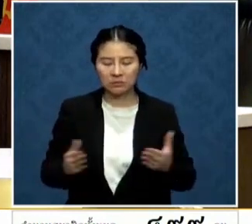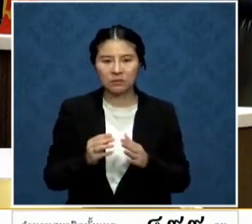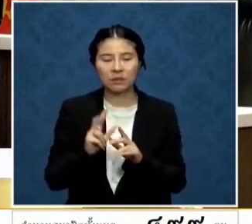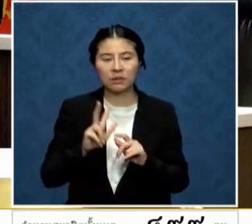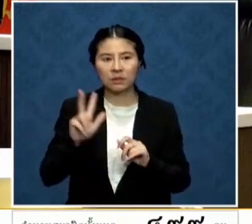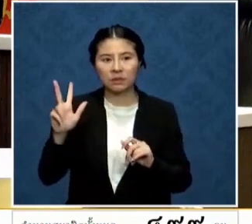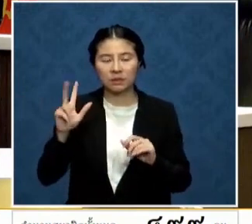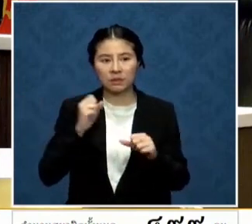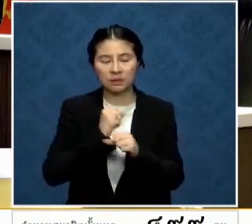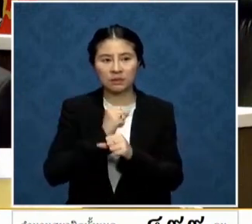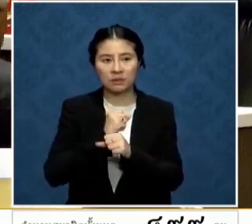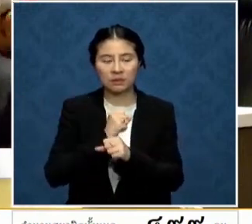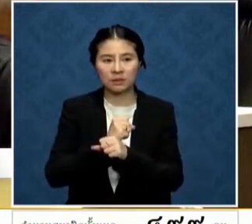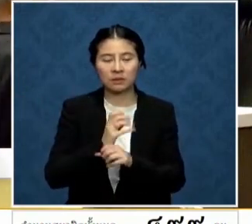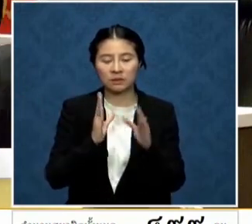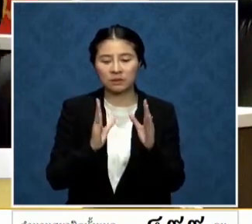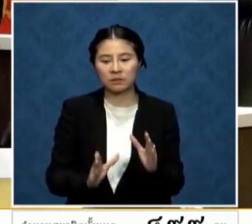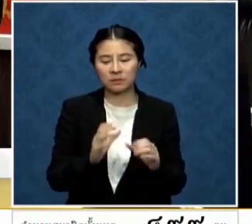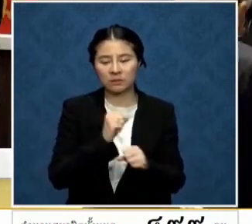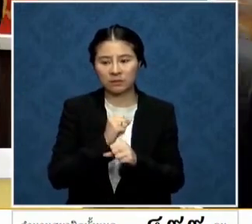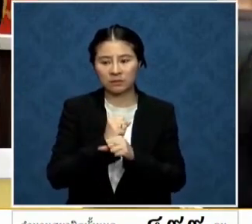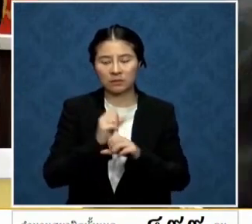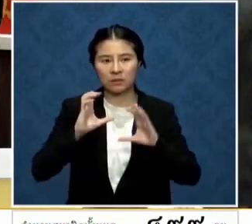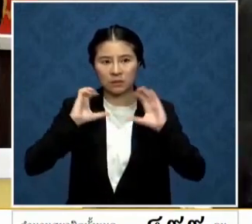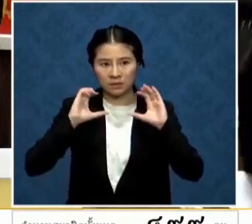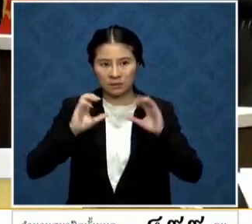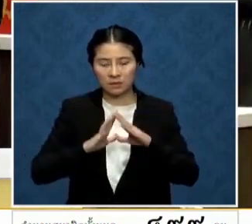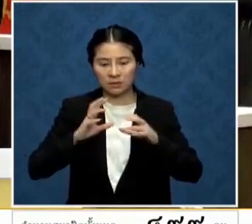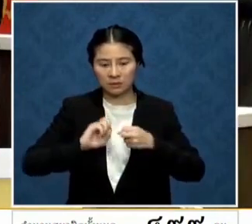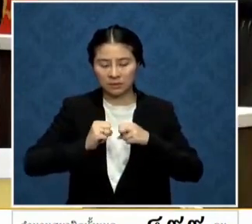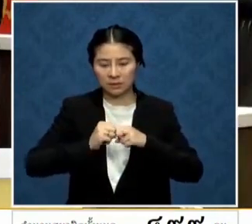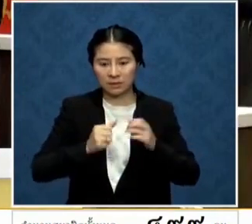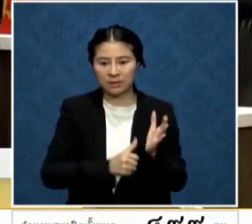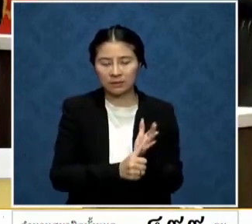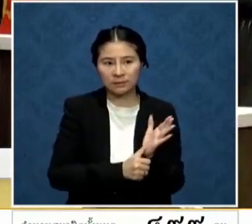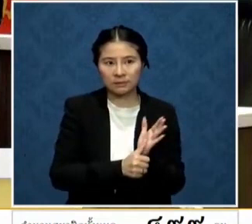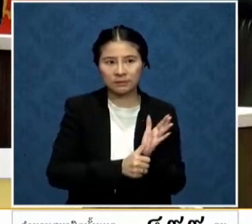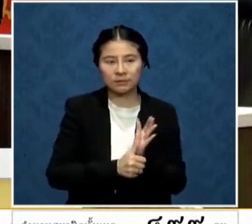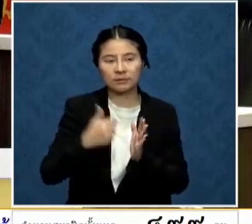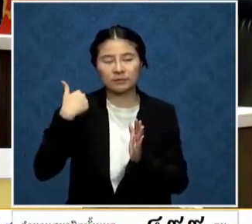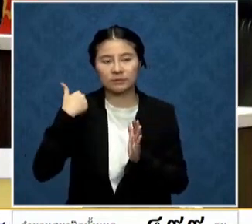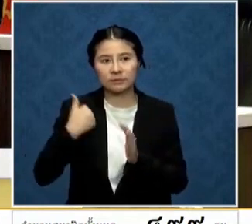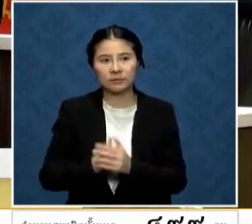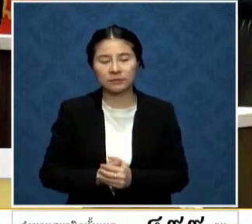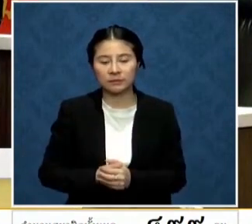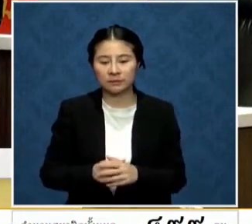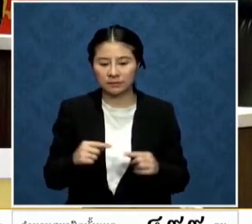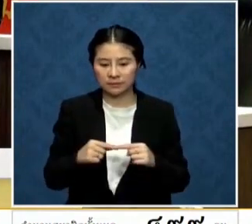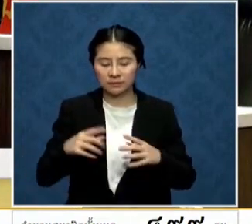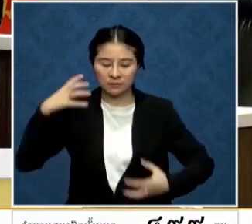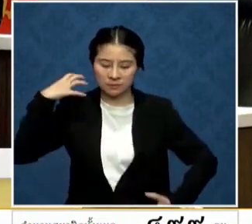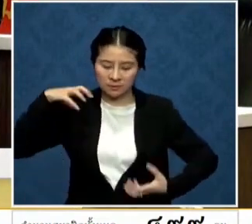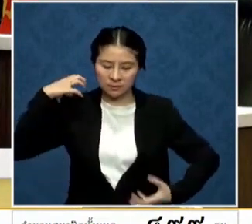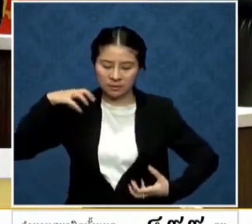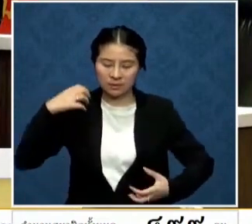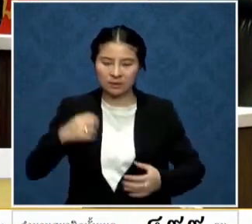ที่ 3ก็คือขอให้เจ้าหน้าที่รัฐครับจริงจังกับการแก้ปัญหานะครับเอ่อแกงลักลิงนะครับหาผู้กระทำ